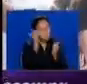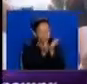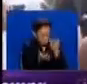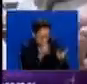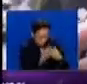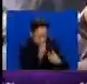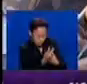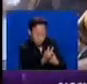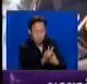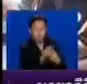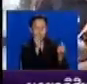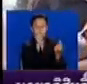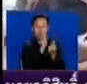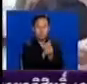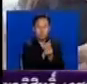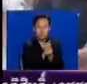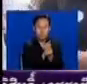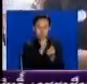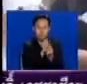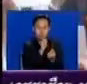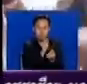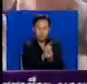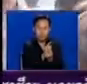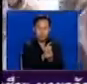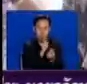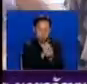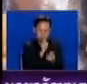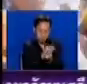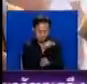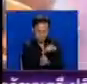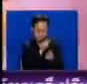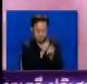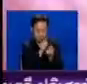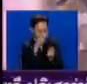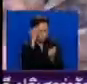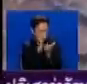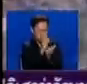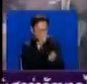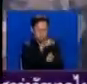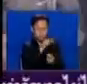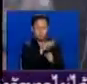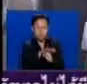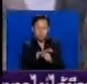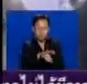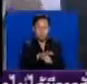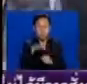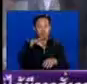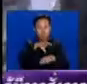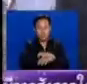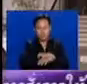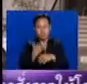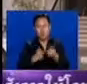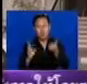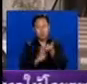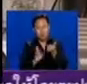ของเสแดงก็กลับพบเคทองนั่งอยู่ภายในรถจึงจับกุมตามหมายจับพลตำรวจเอกสานิทมหาถาวรรอง